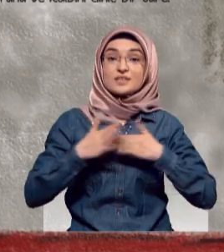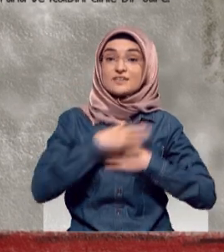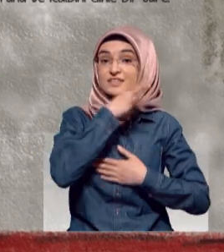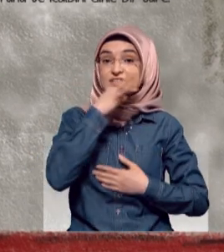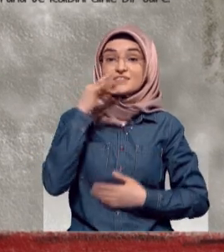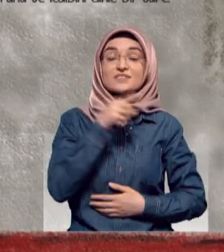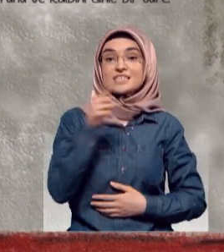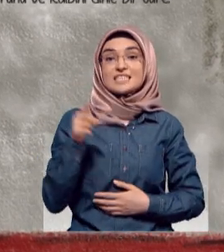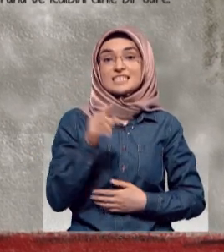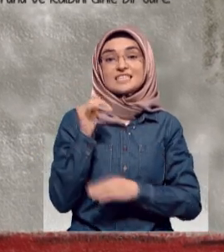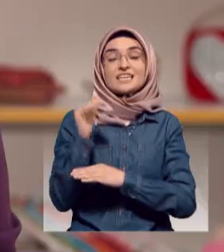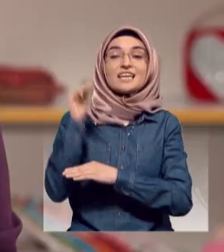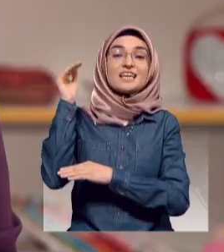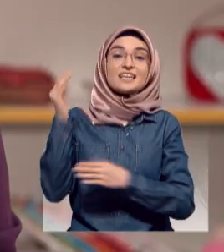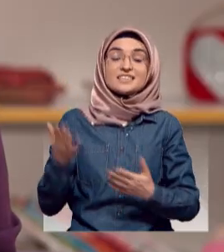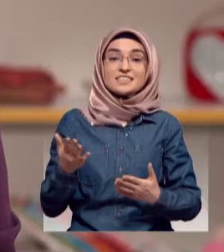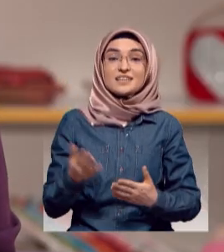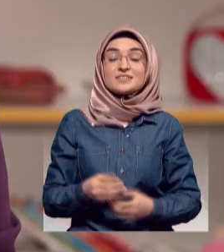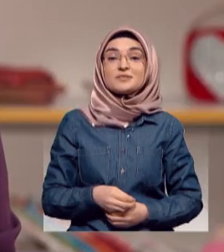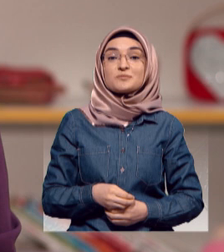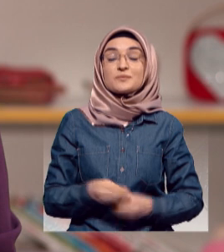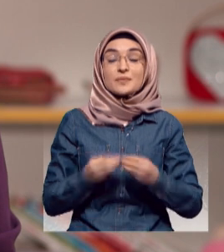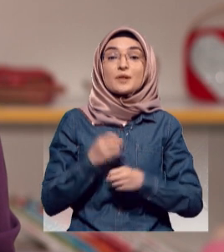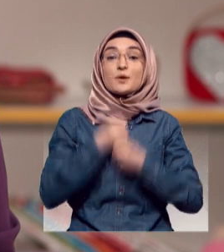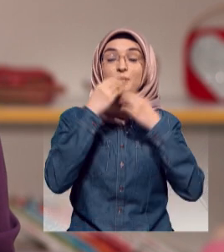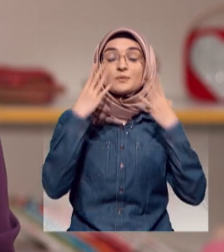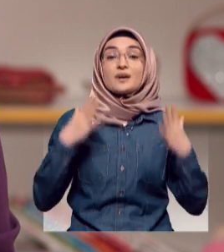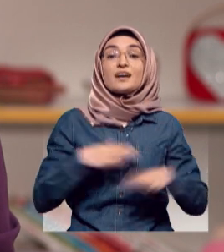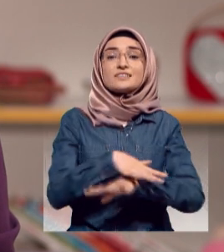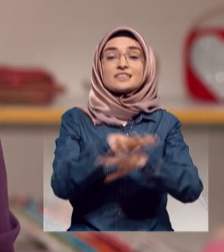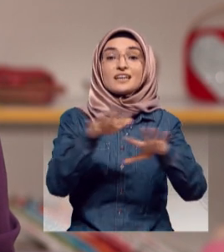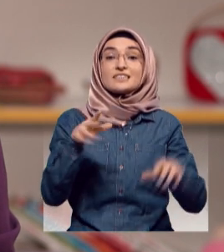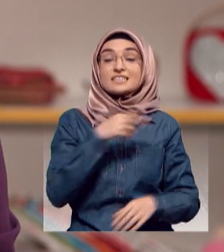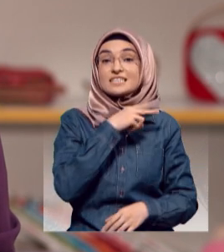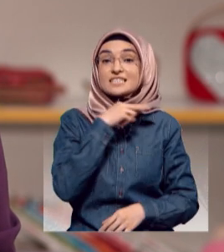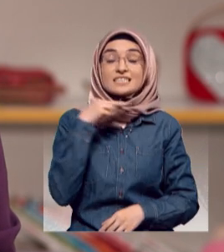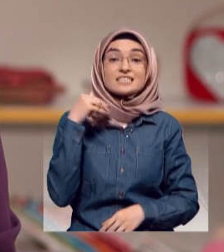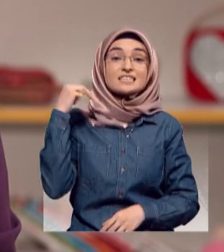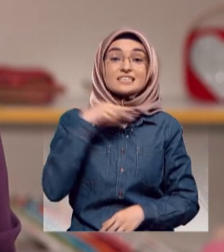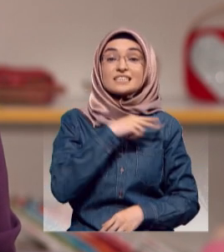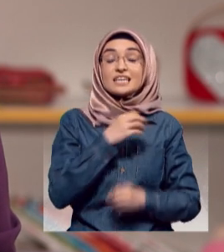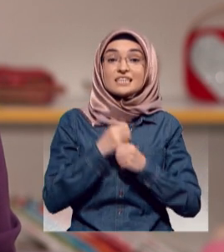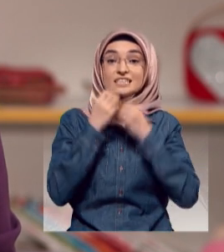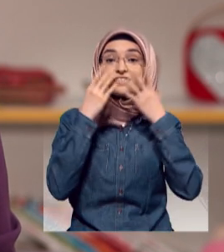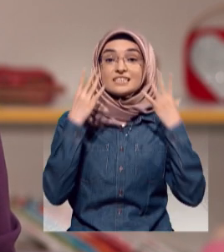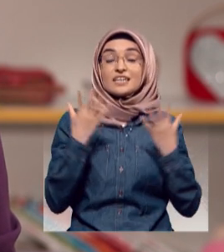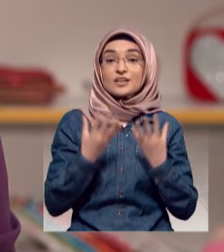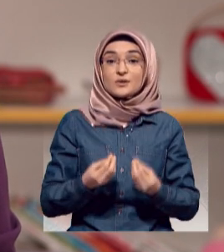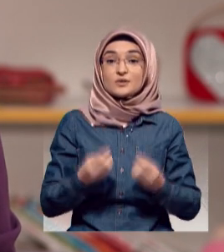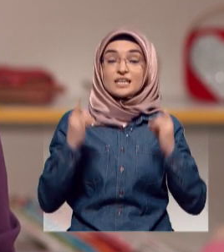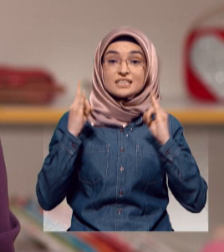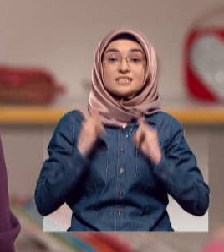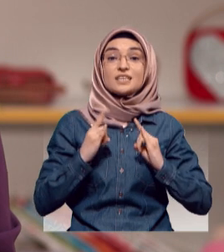huzurunu sizinle yaşar. Baharda kırlar nasıl rengarenk çiçek olursa, camilerde